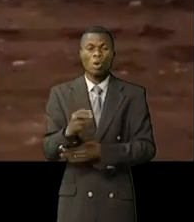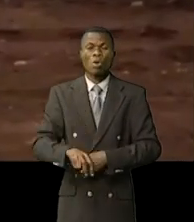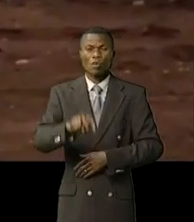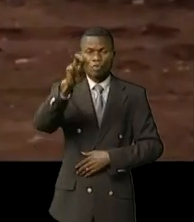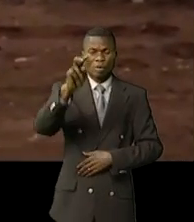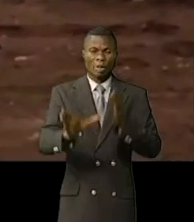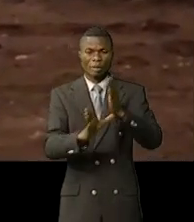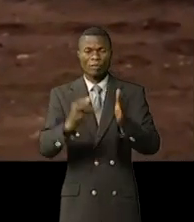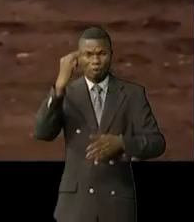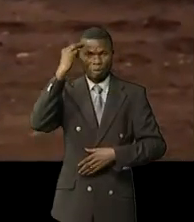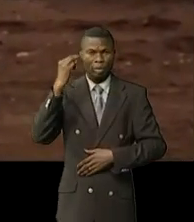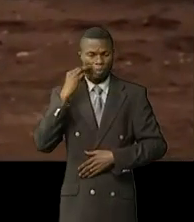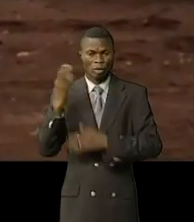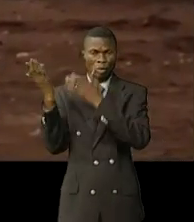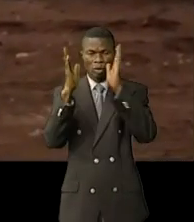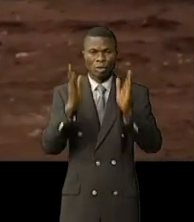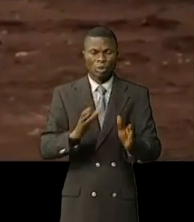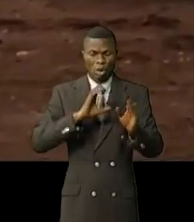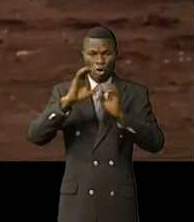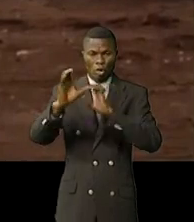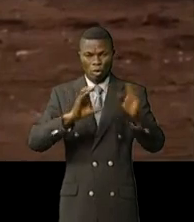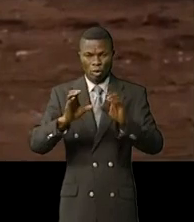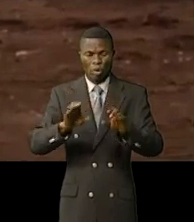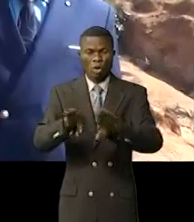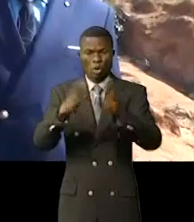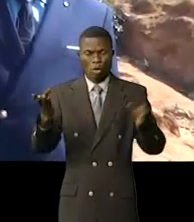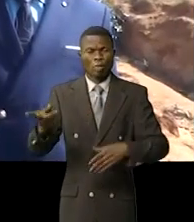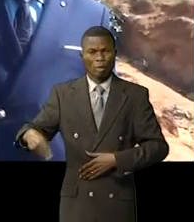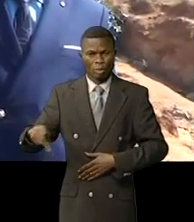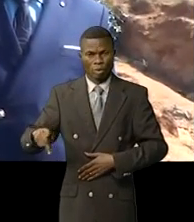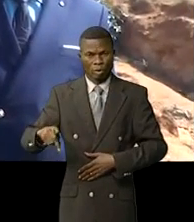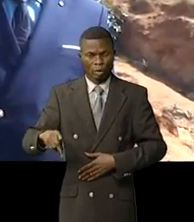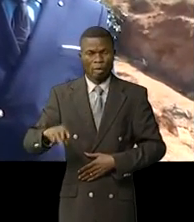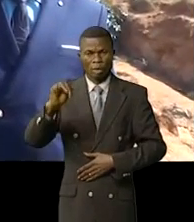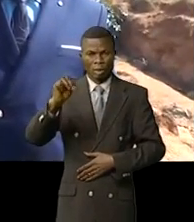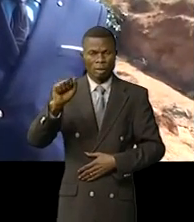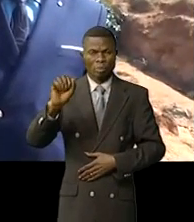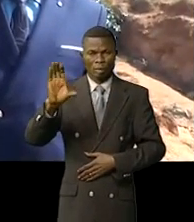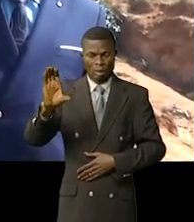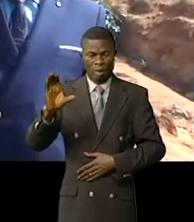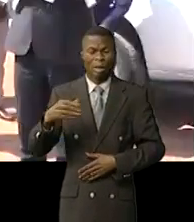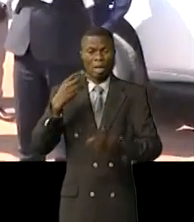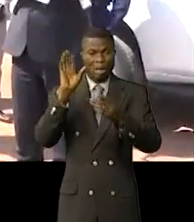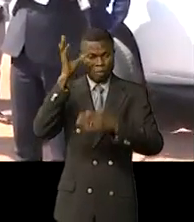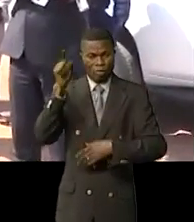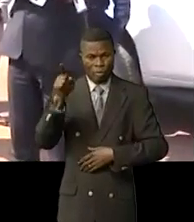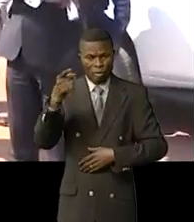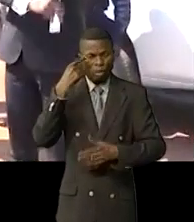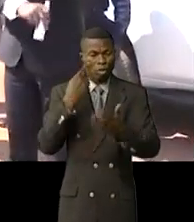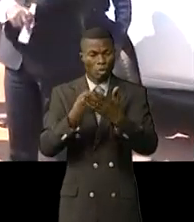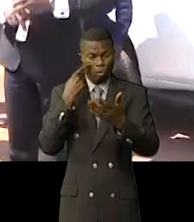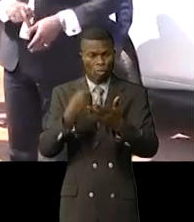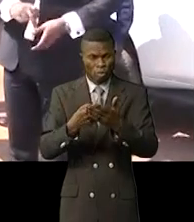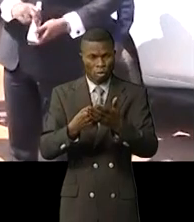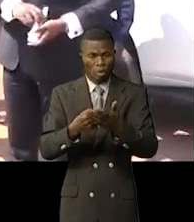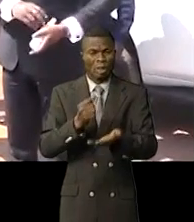du vice-ministre des Transports, Voies des Communications et Désenclavement, Marc Ekila, à Kasumbalesa pour le constat qui